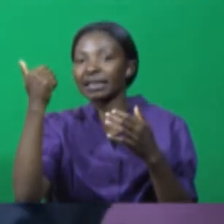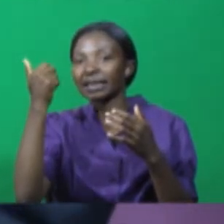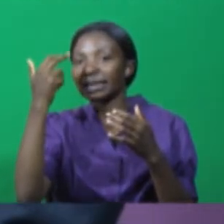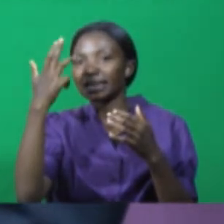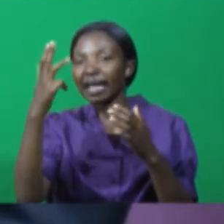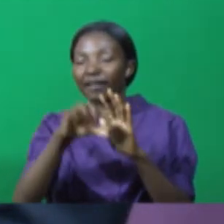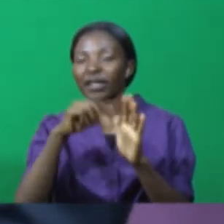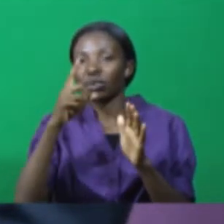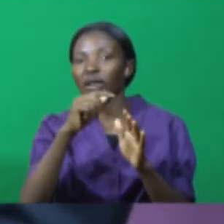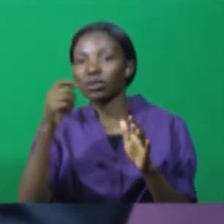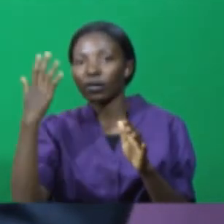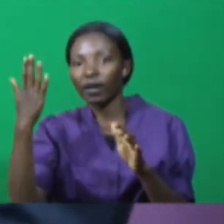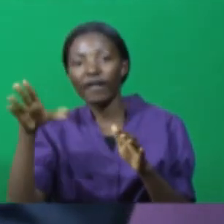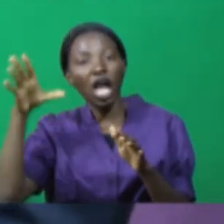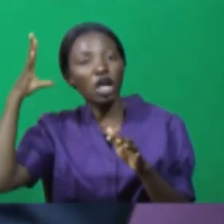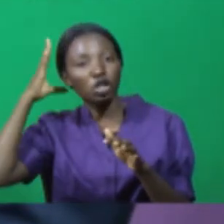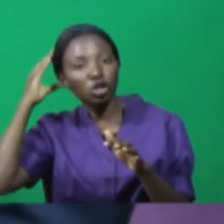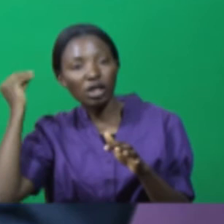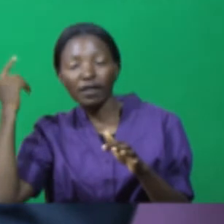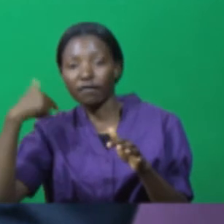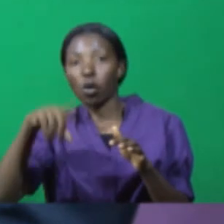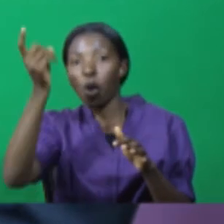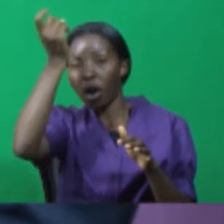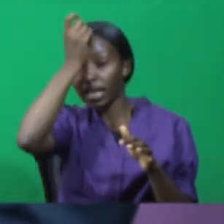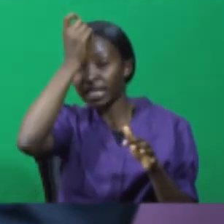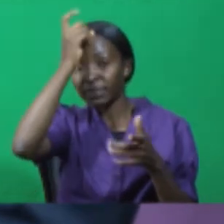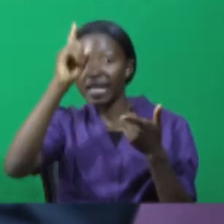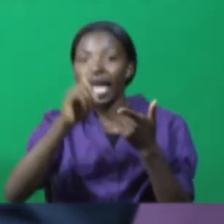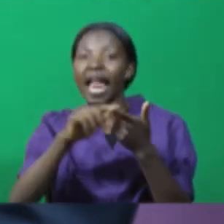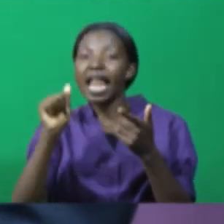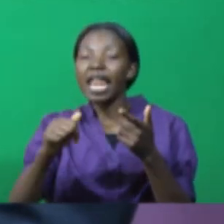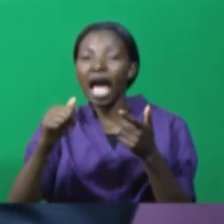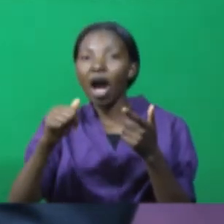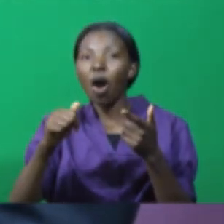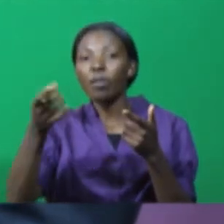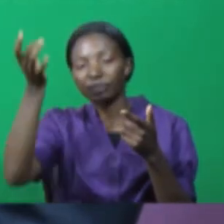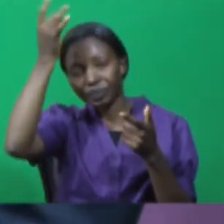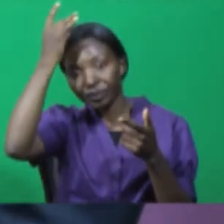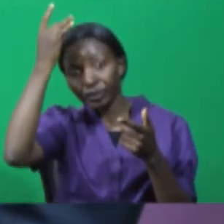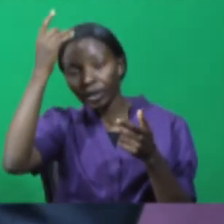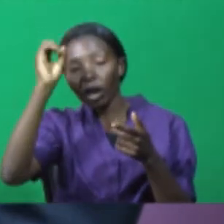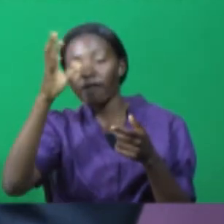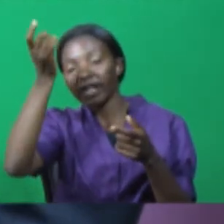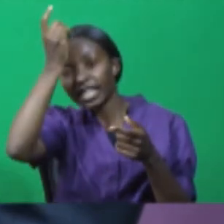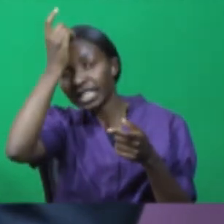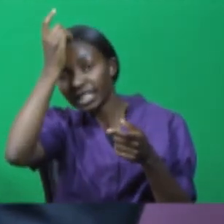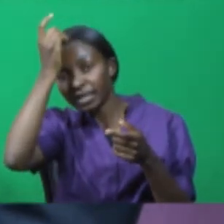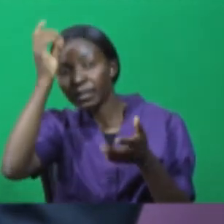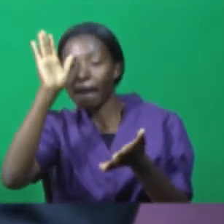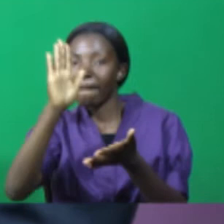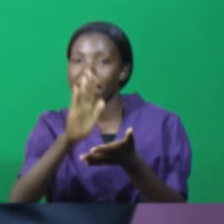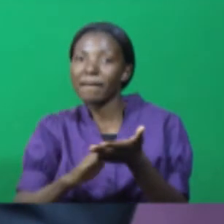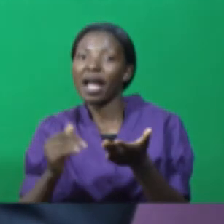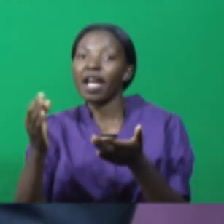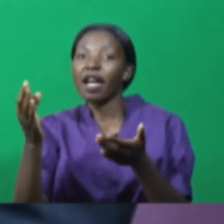kuenda pa 5. Joseph wakanga aburusirwa Igipita. Potiferi gota rafarao mukuru wevaranda muIgipita akamutenga